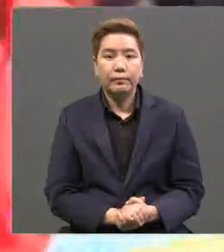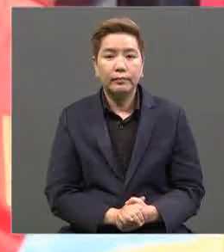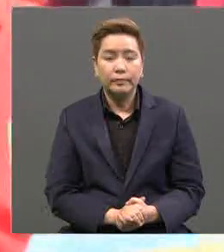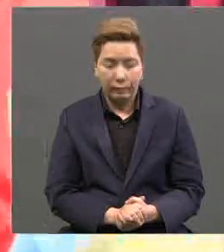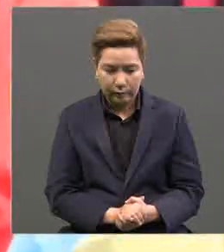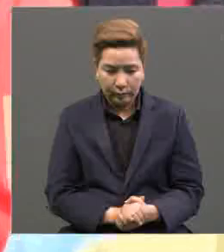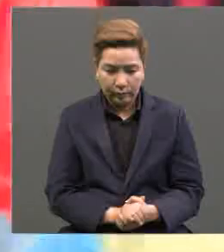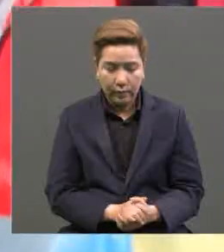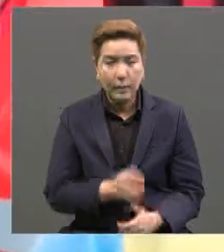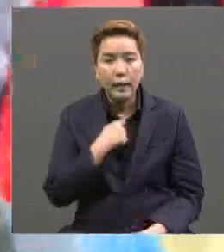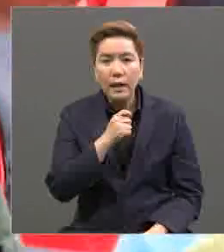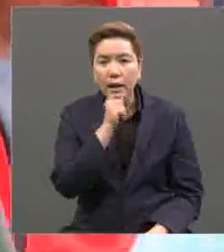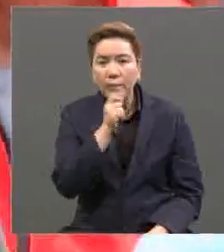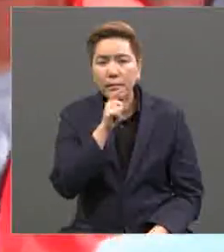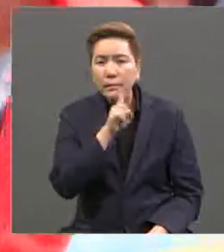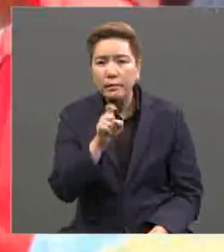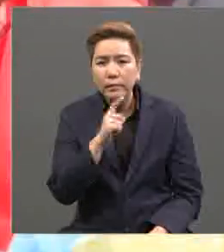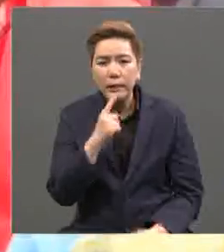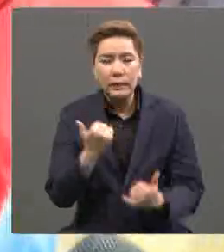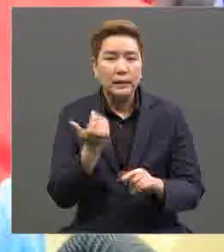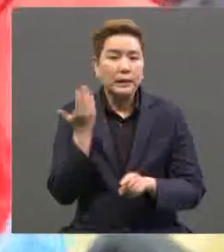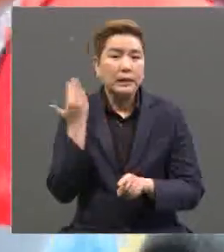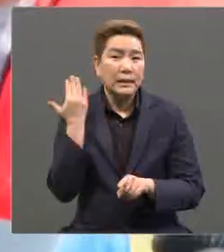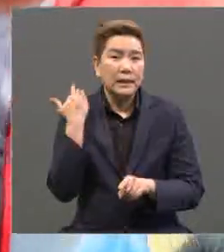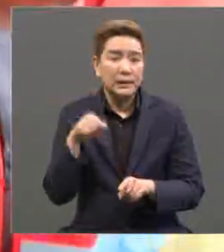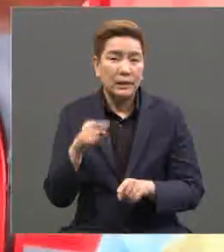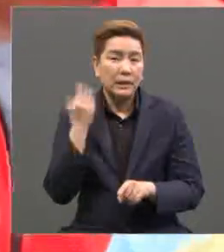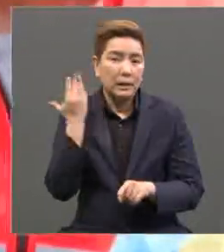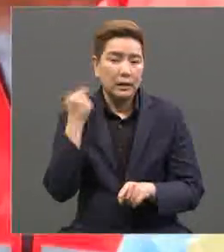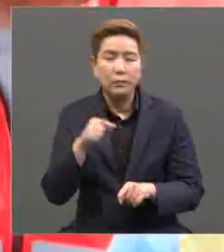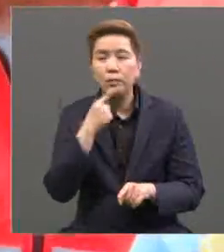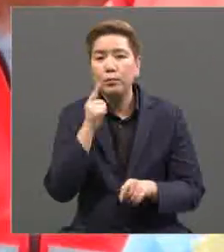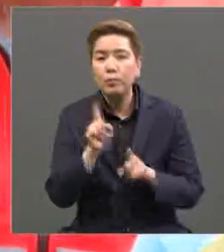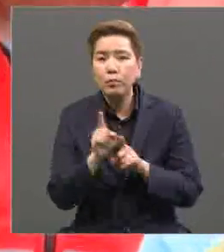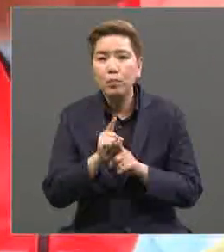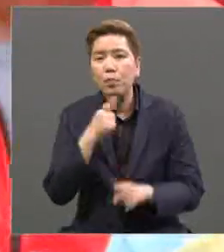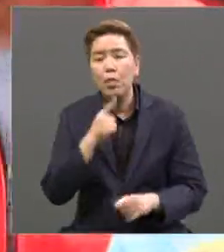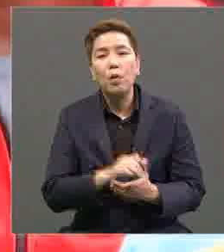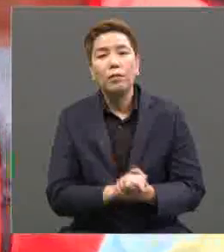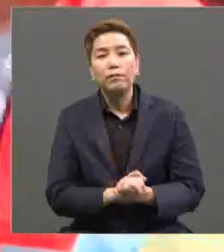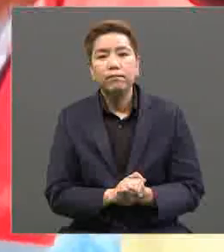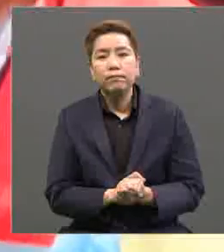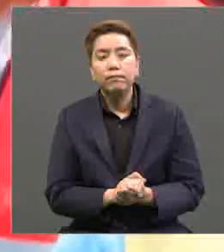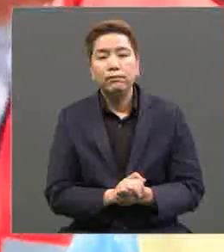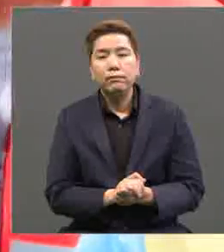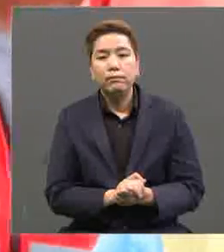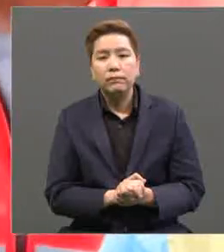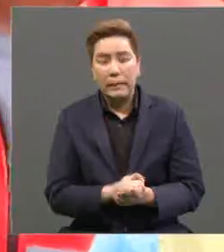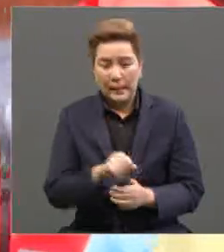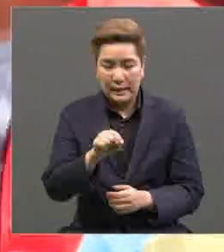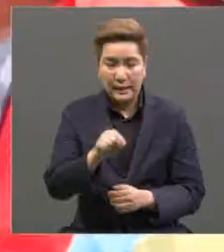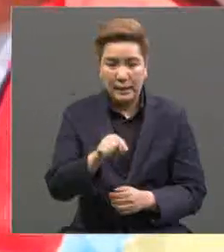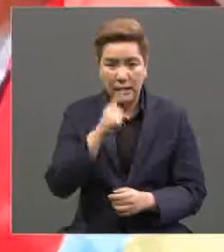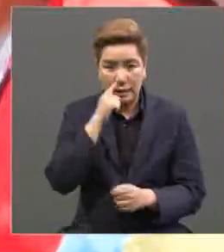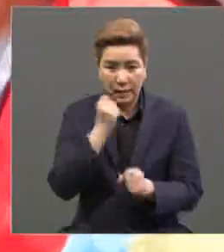ในเส้นทางของบ้าน มีมาตรการ ก็เมื่อกี้ผมได้สั่งการในที่ประชุมเมื่อกี้นะครับว่าให้คือตรงเนี้ยก่อนในช่วงที่รอม